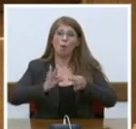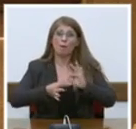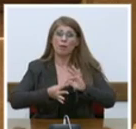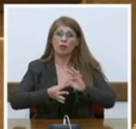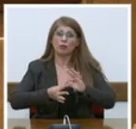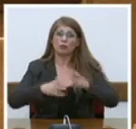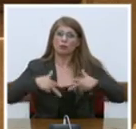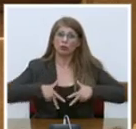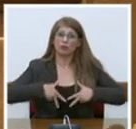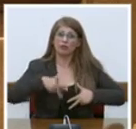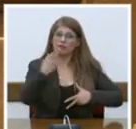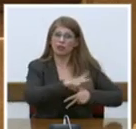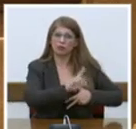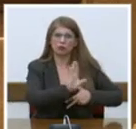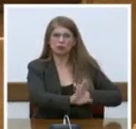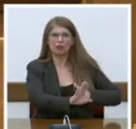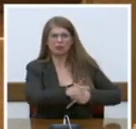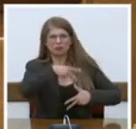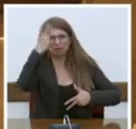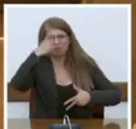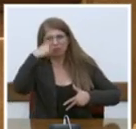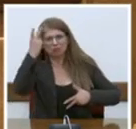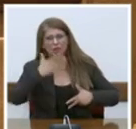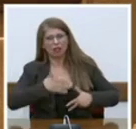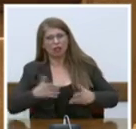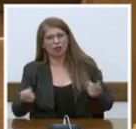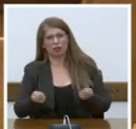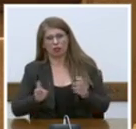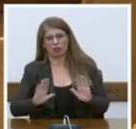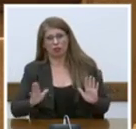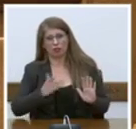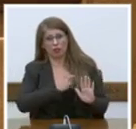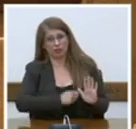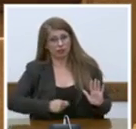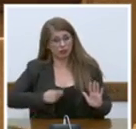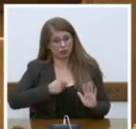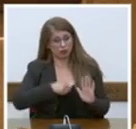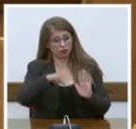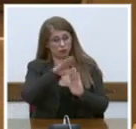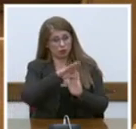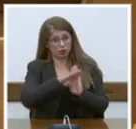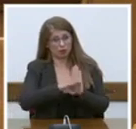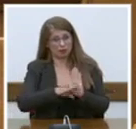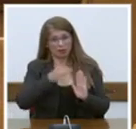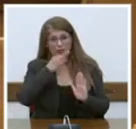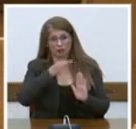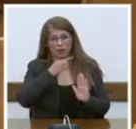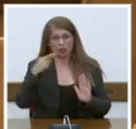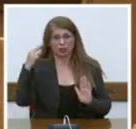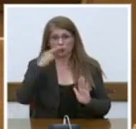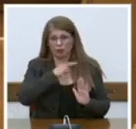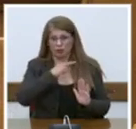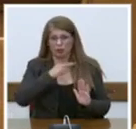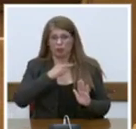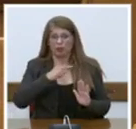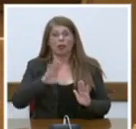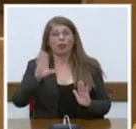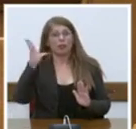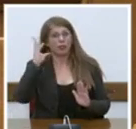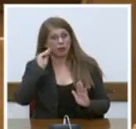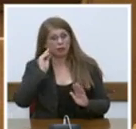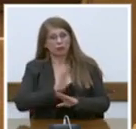σας αφήνει ανεξέλεγκτους. Δυστυχώς, στις προγραμματικές δηλώσεις του Πρωθυπουργού δεν ακούσαμε